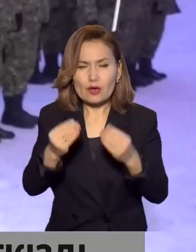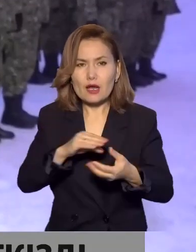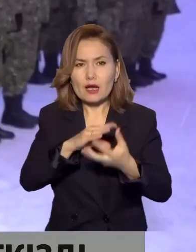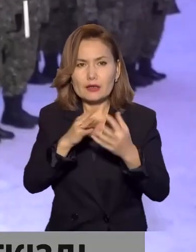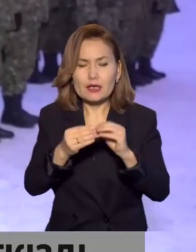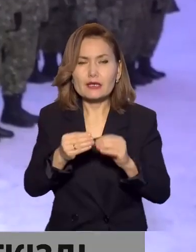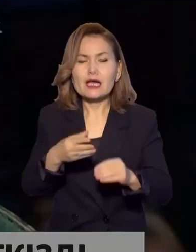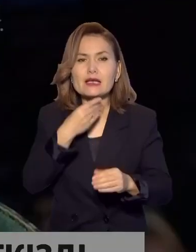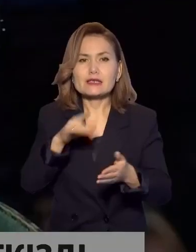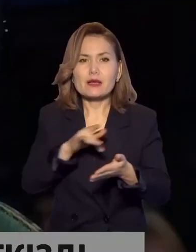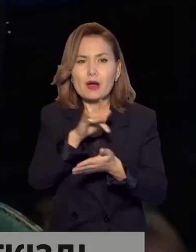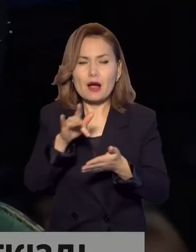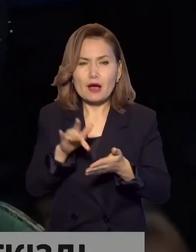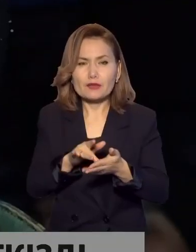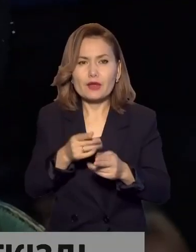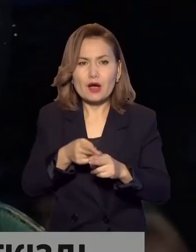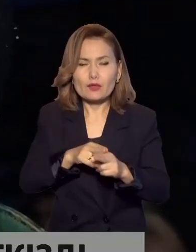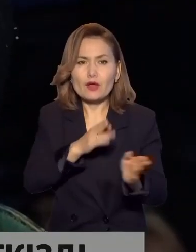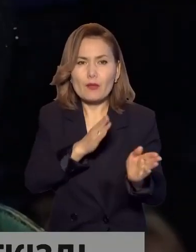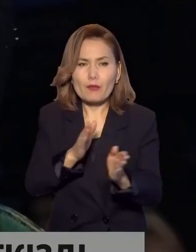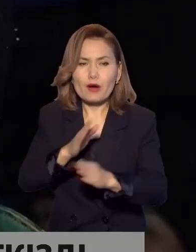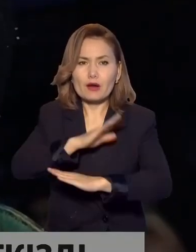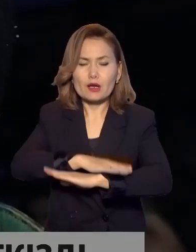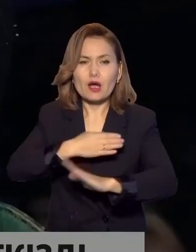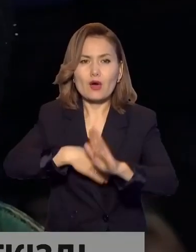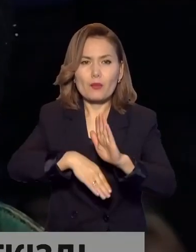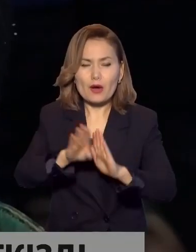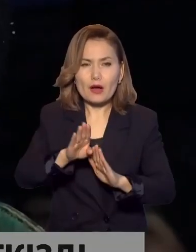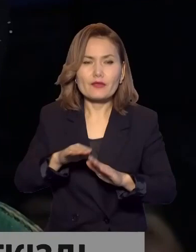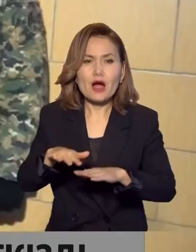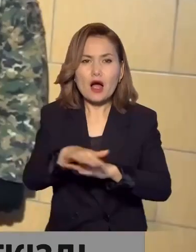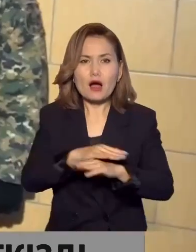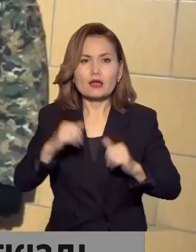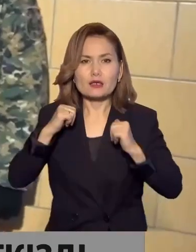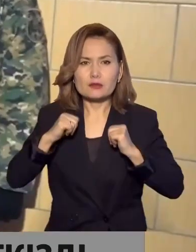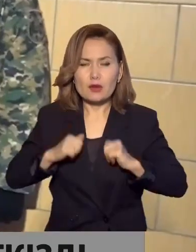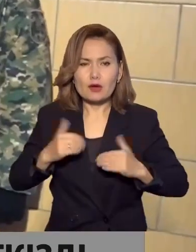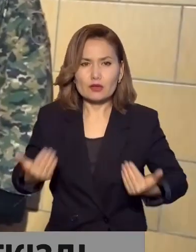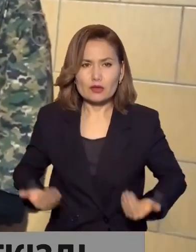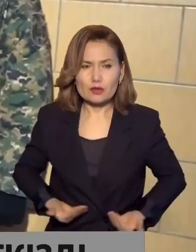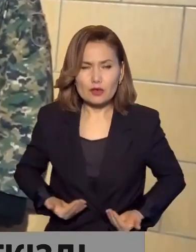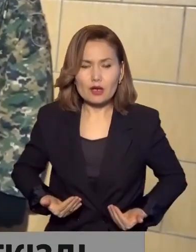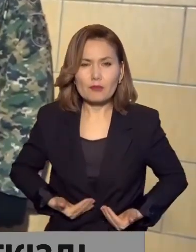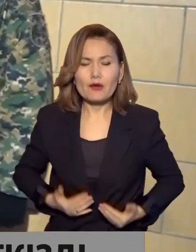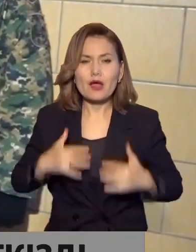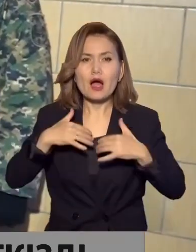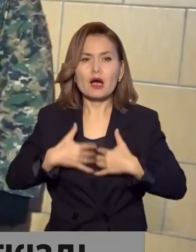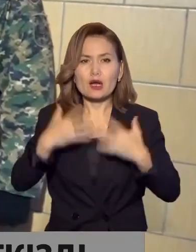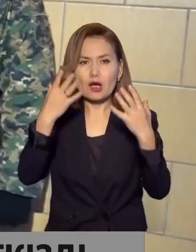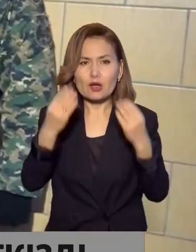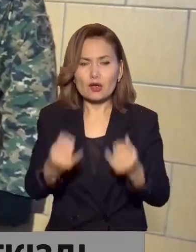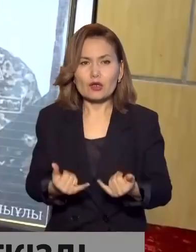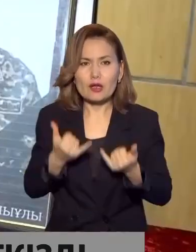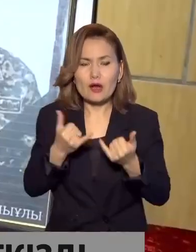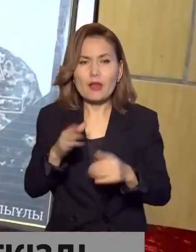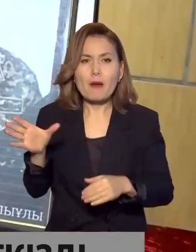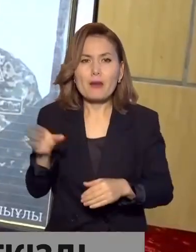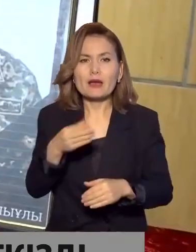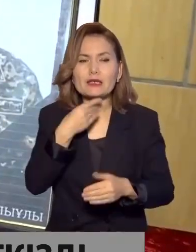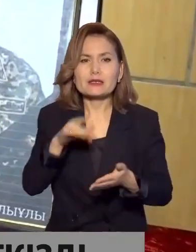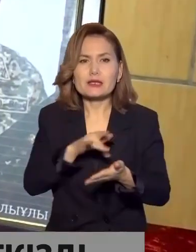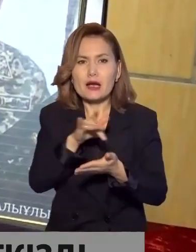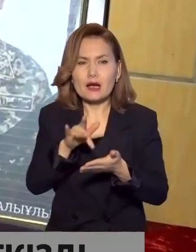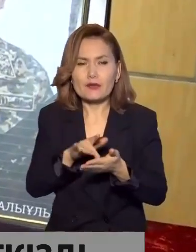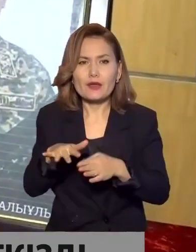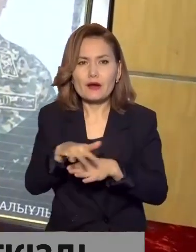Семейде қоғамдық саяси ахуал тұрақталған, халық қалыпты тұрмыс кешіп жатыр. Бізде қаралы күнге орай барша Семей жұртшылығы